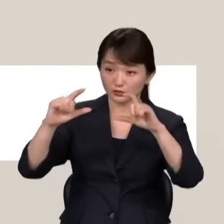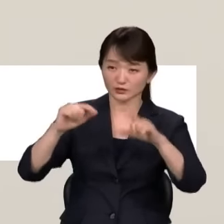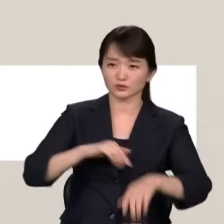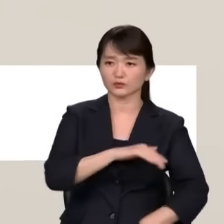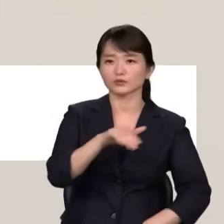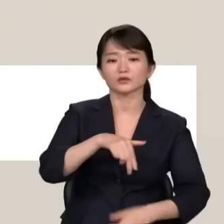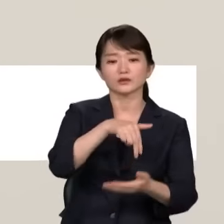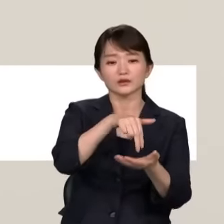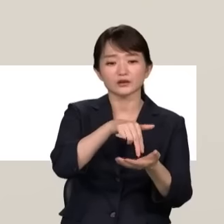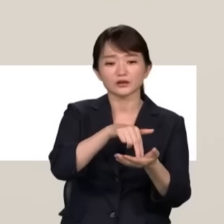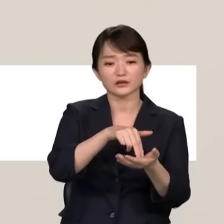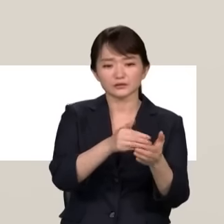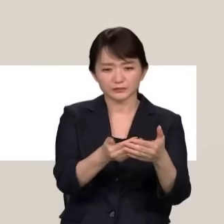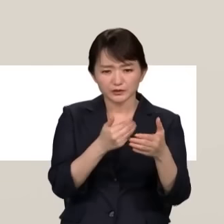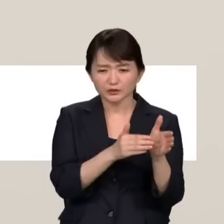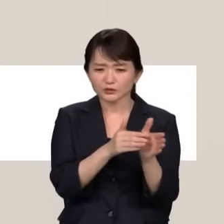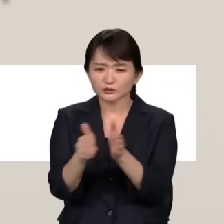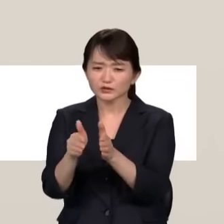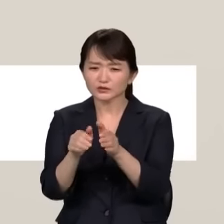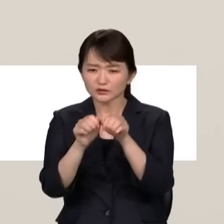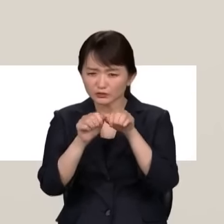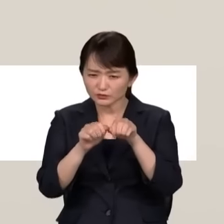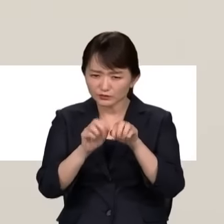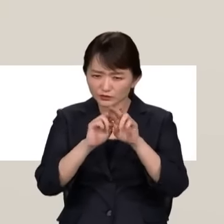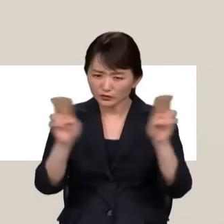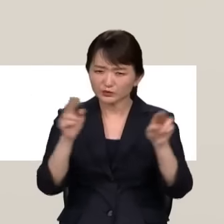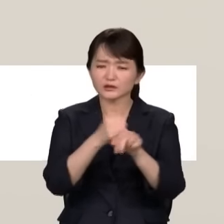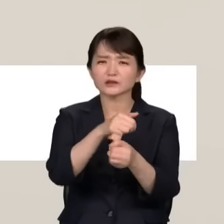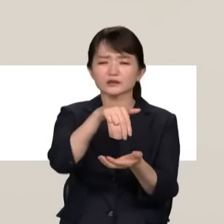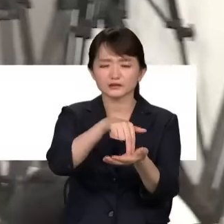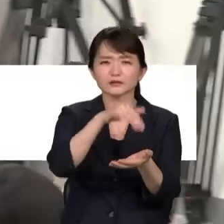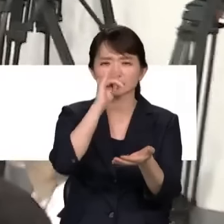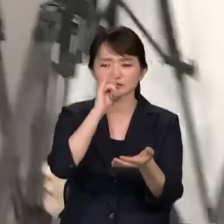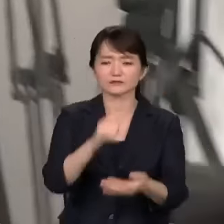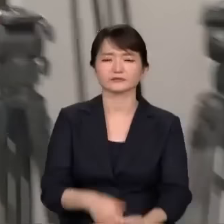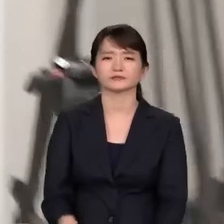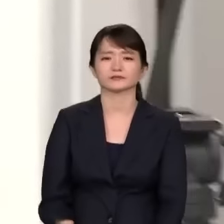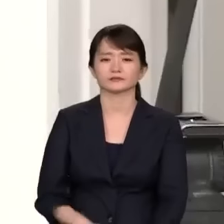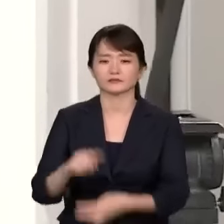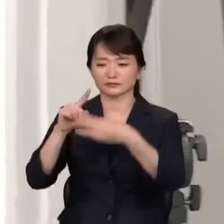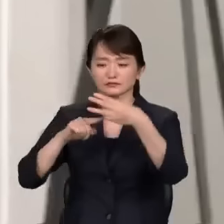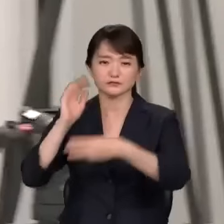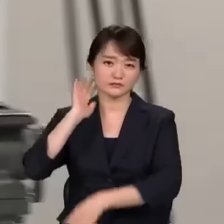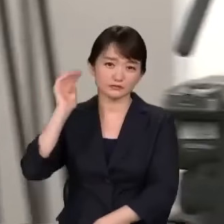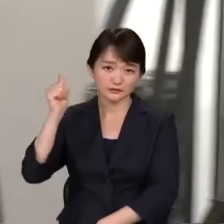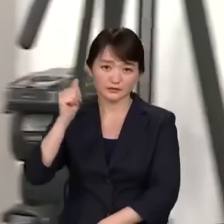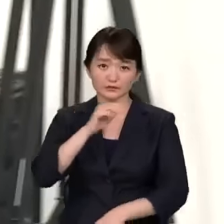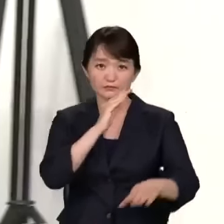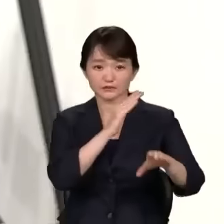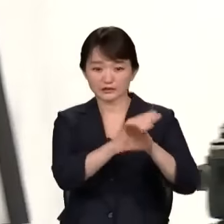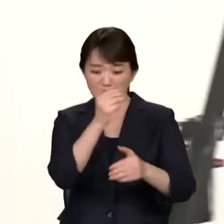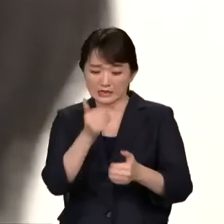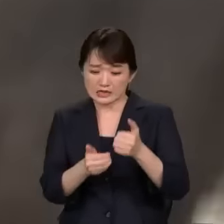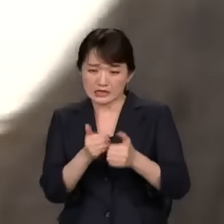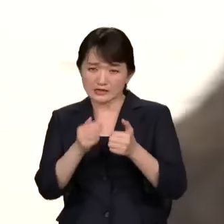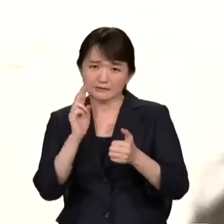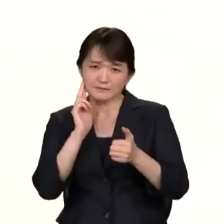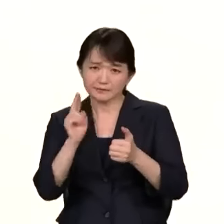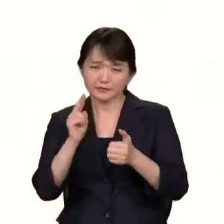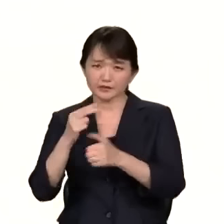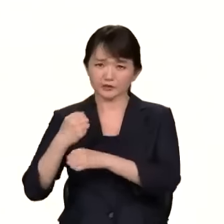입장에서는 대비를 하고 또 그것을 무산시켜야 한다는 입장에 있고요. 윤 대통령이 북한과의 갈등을 고조시켜